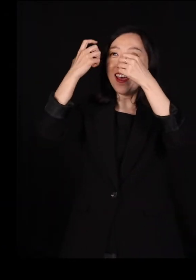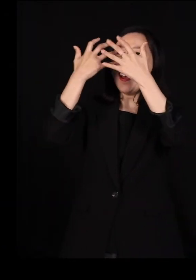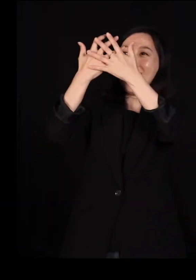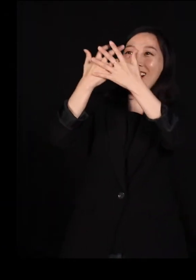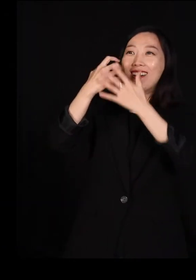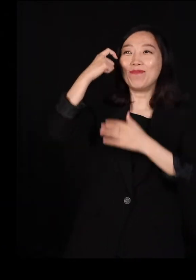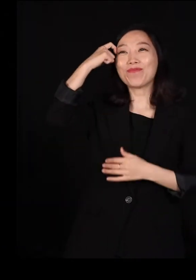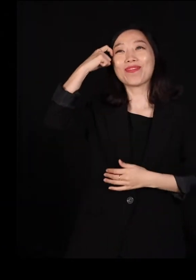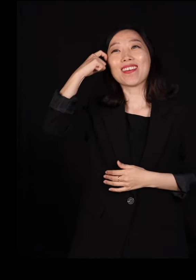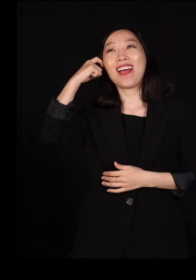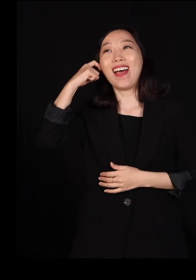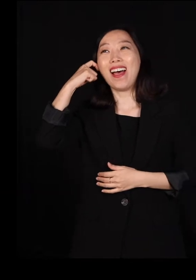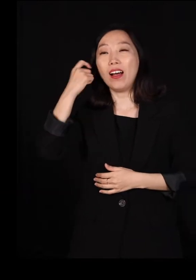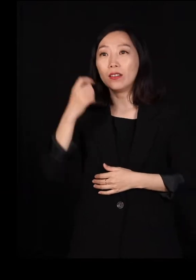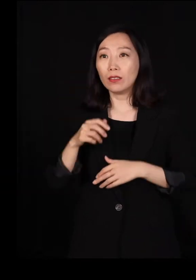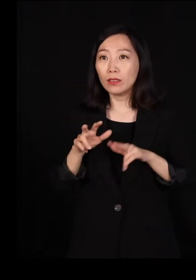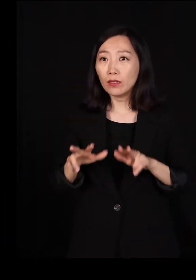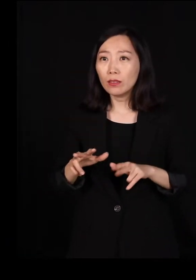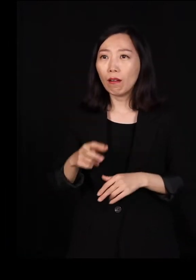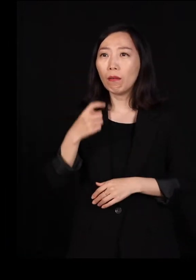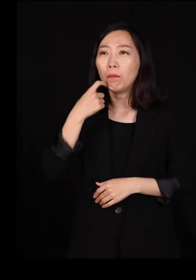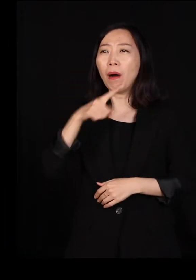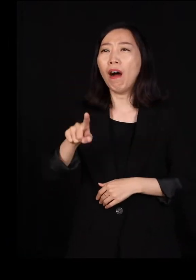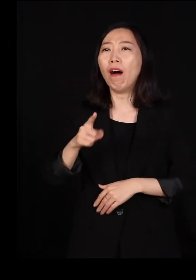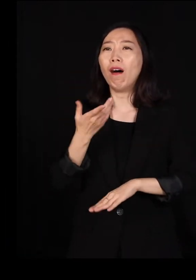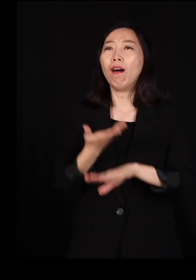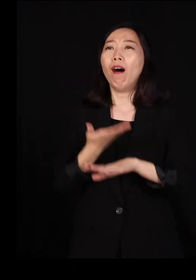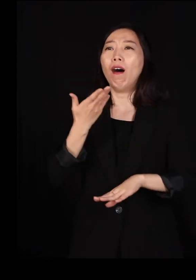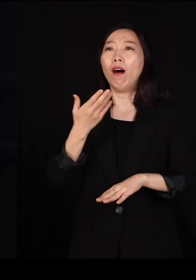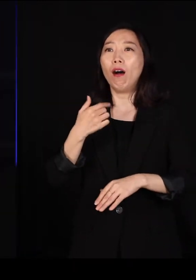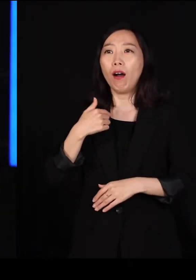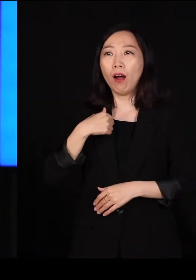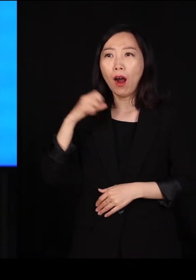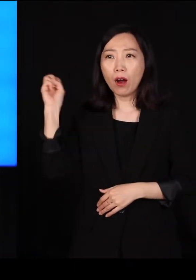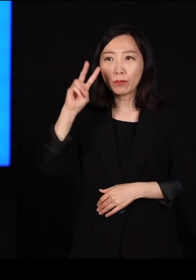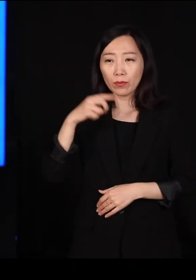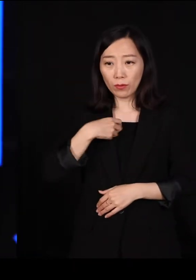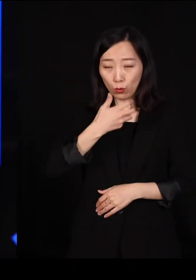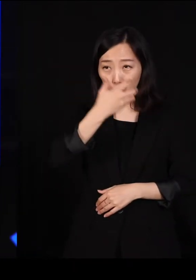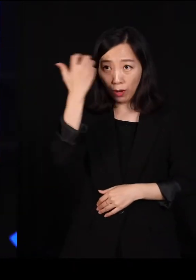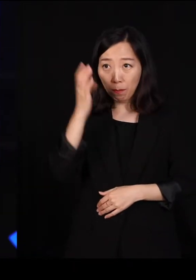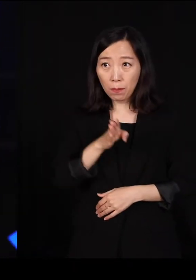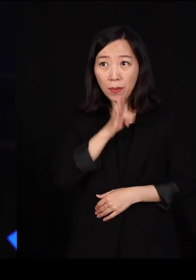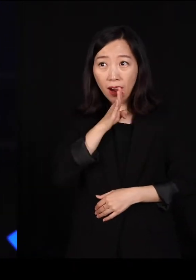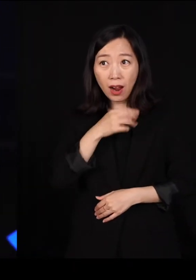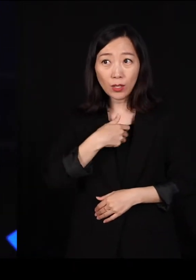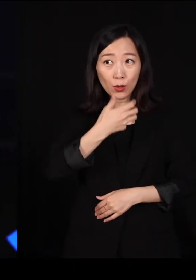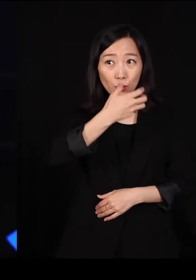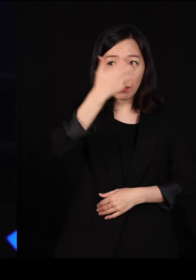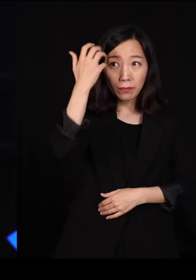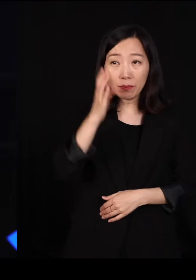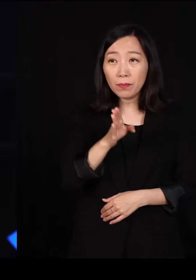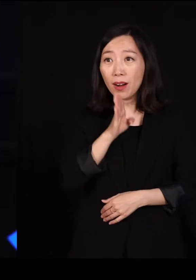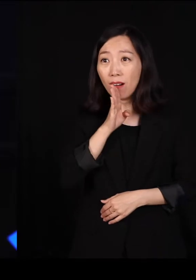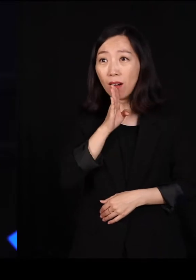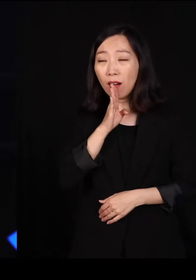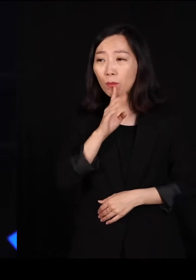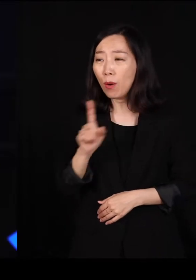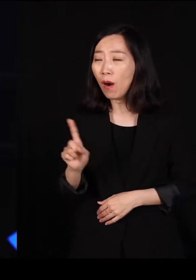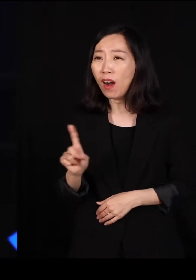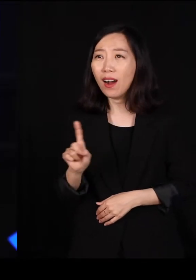안 주어지는 순간이 한번 확 이렇게 느껴지면은 갑자기 그 꿈을 이루는 게 뭔가 되게